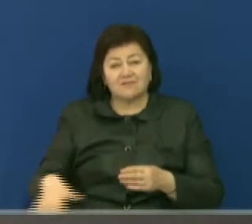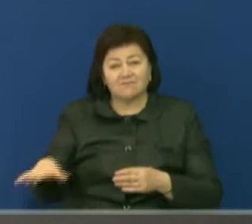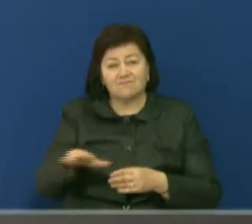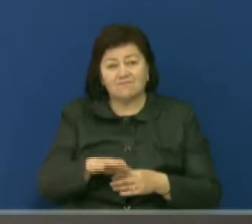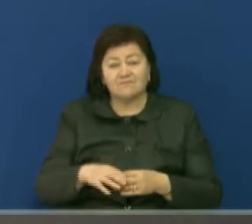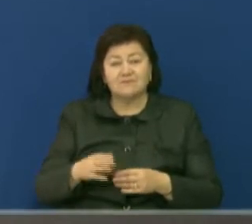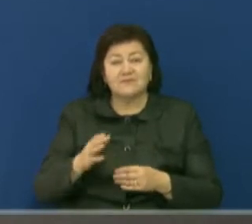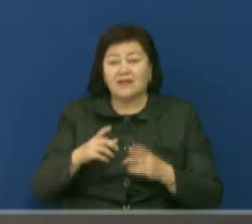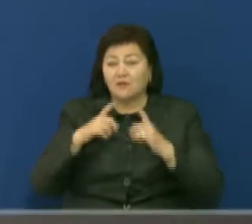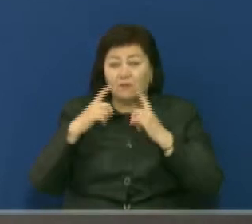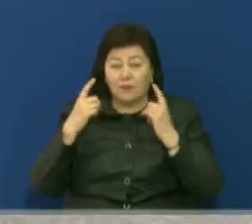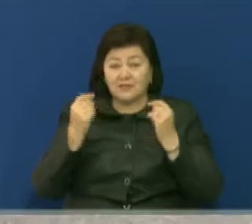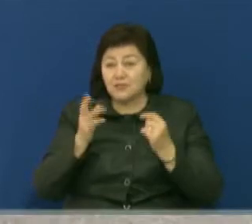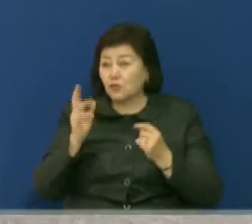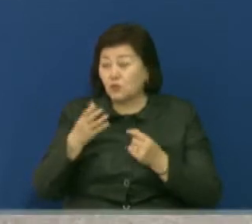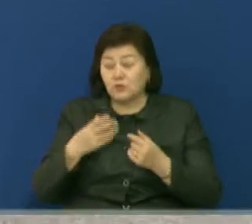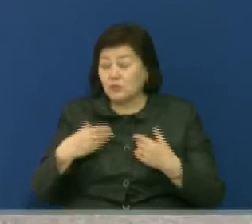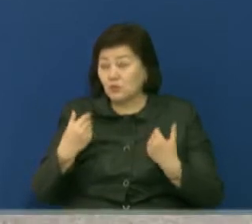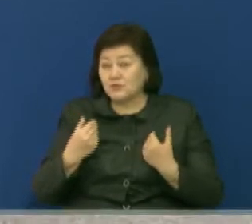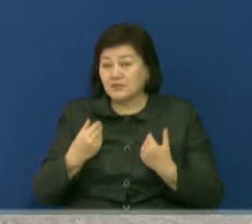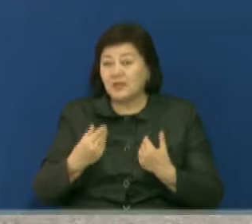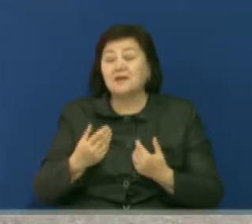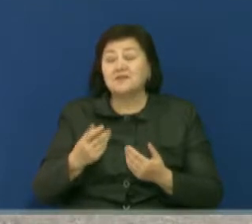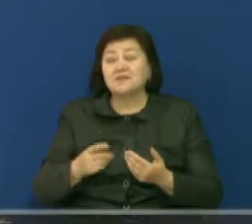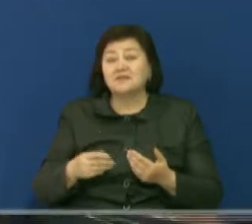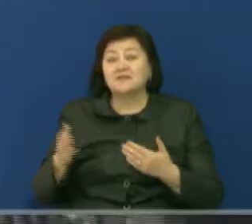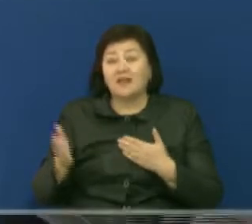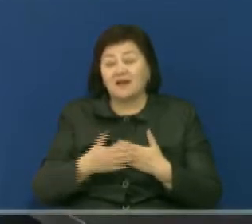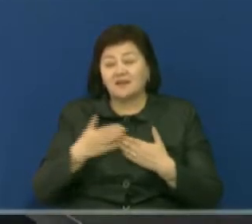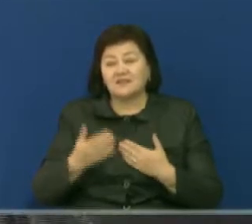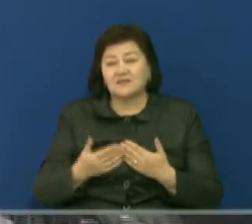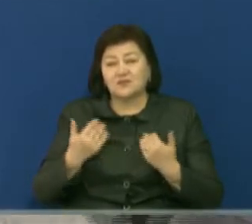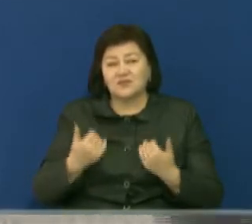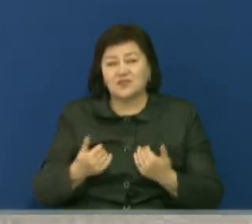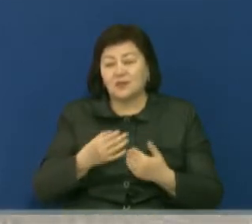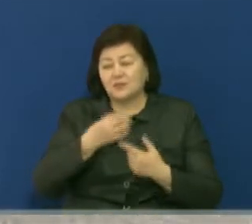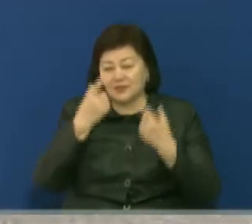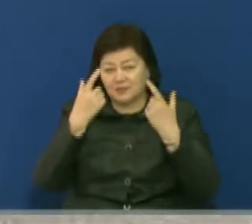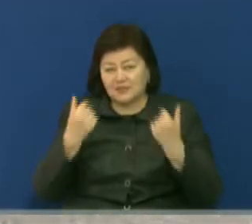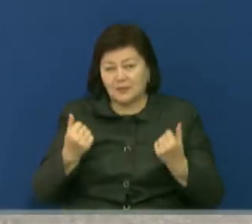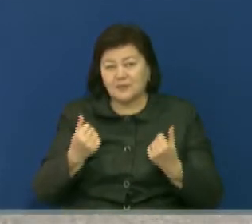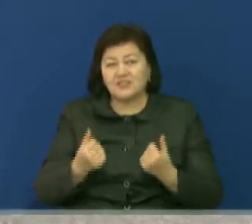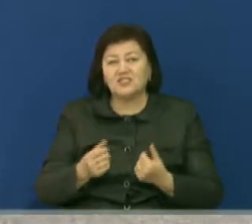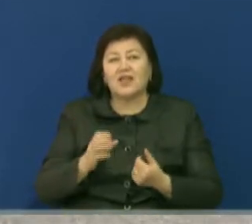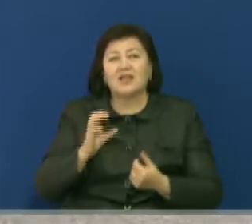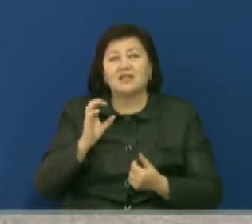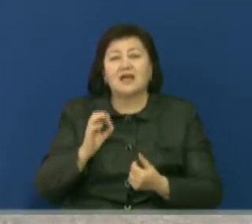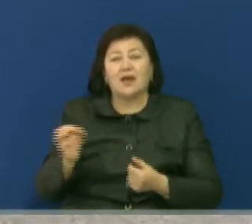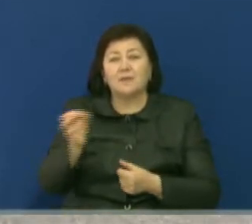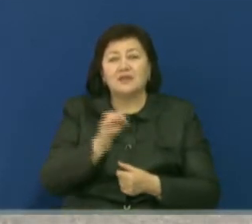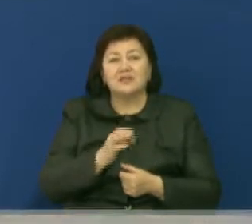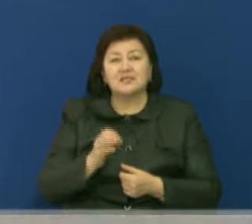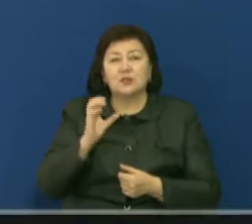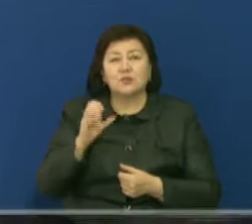В Восточном Казахстане по-прежнему выявляют тех, кто не соблюдает карантинные ограничения. Об этом сообщает областной информационный центр.